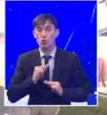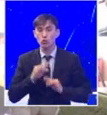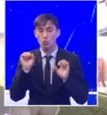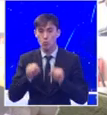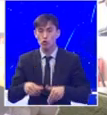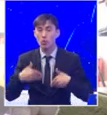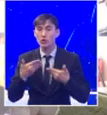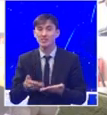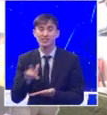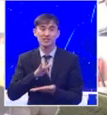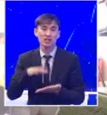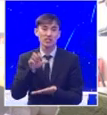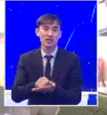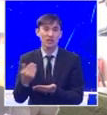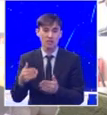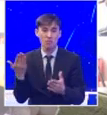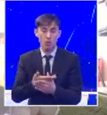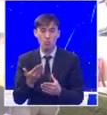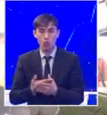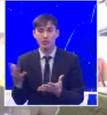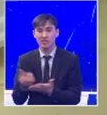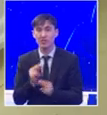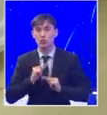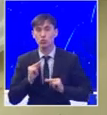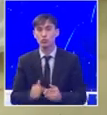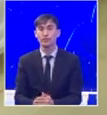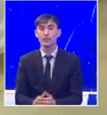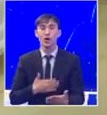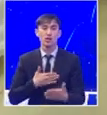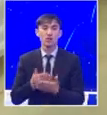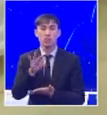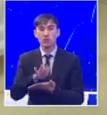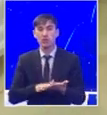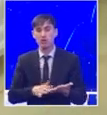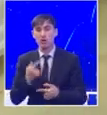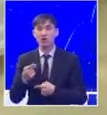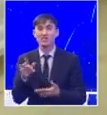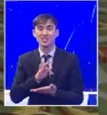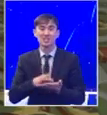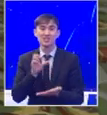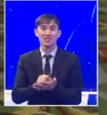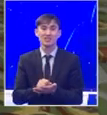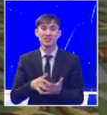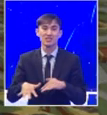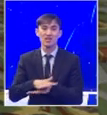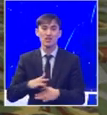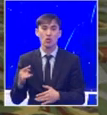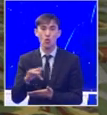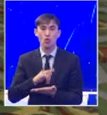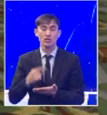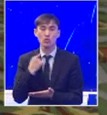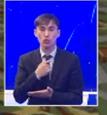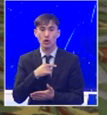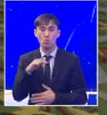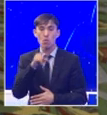можно обратиться в центр занятости, и они вам помогут найти работу. Активно продвигает центр занятости населения города Талдыкурган и